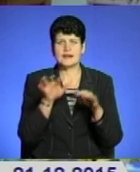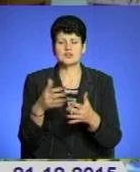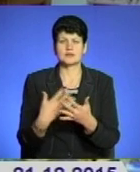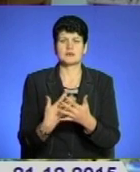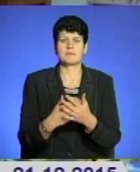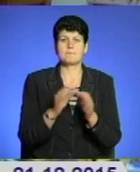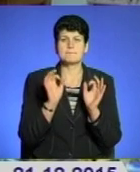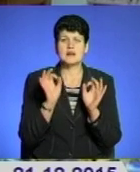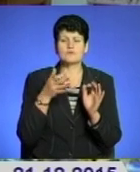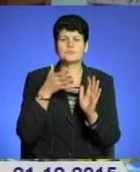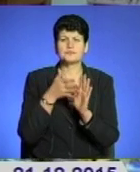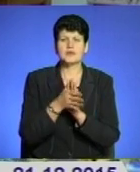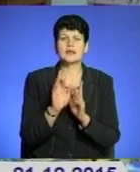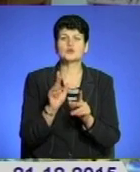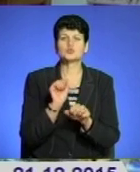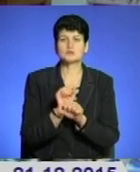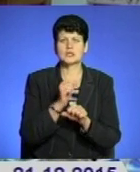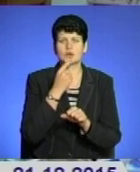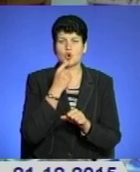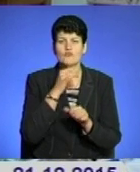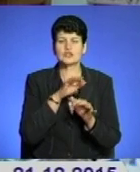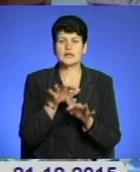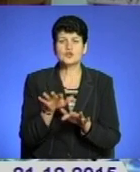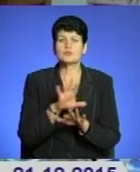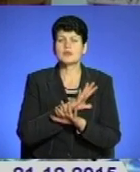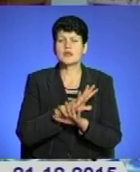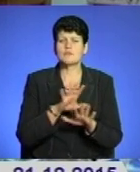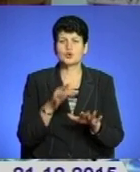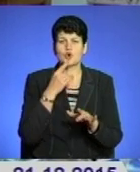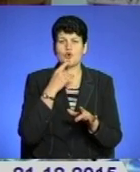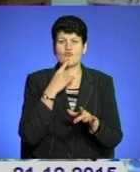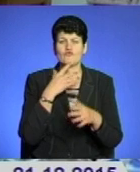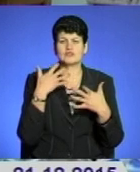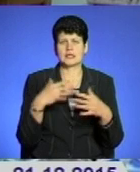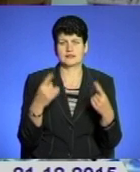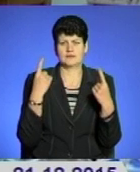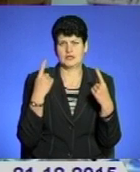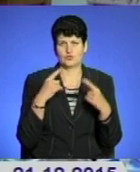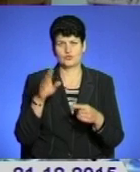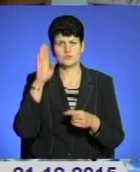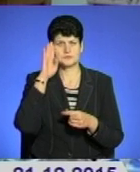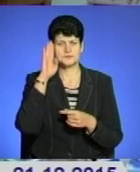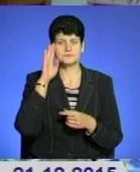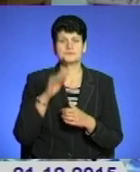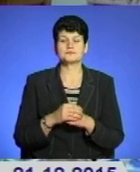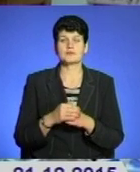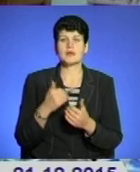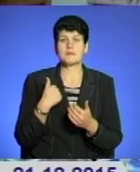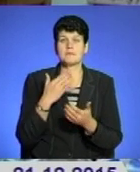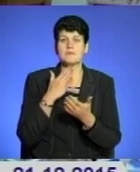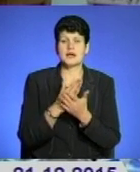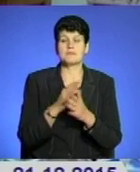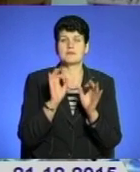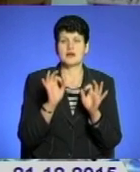правильно орієнтуватися, як зупинити кровотечі, щоб не було багато крововтрати в бійця. Маємо правильно